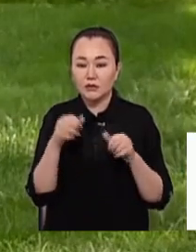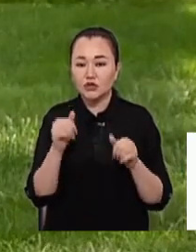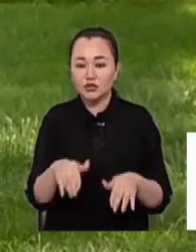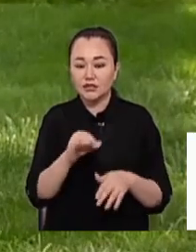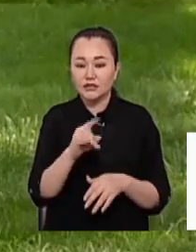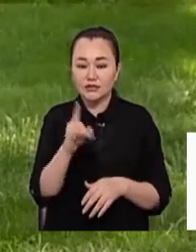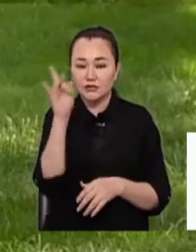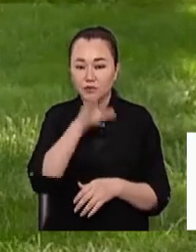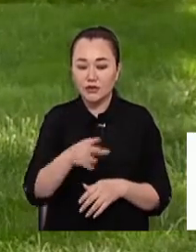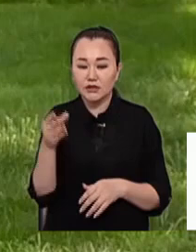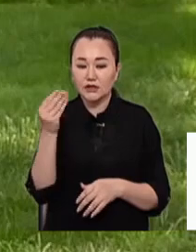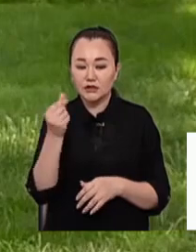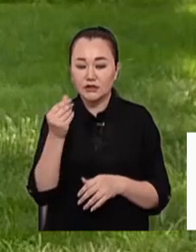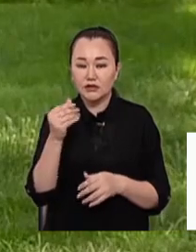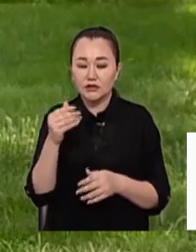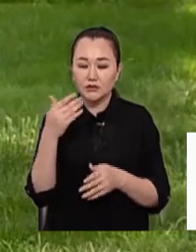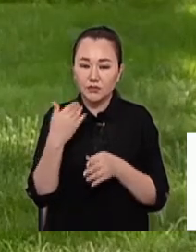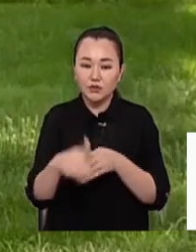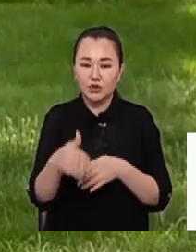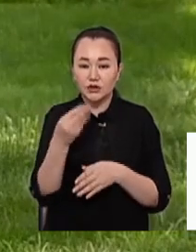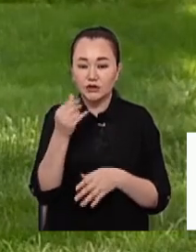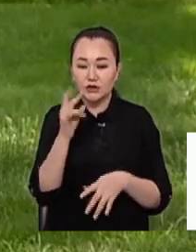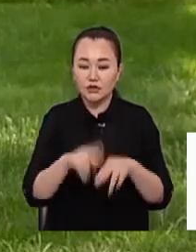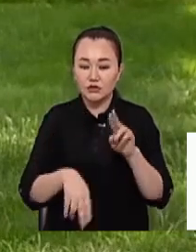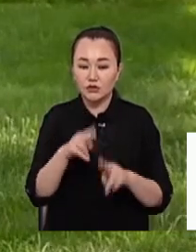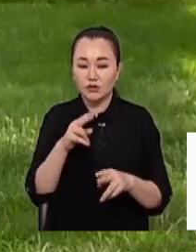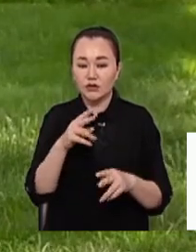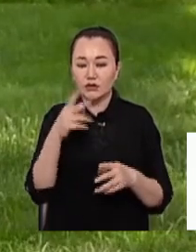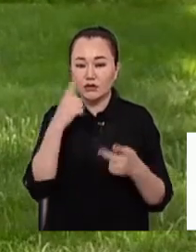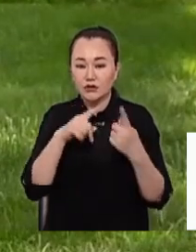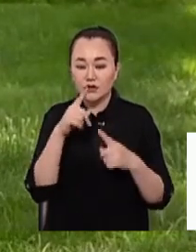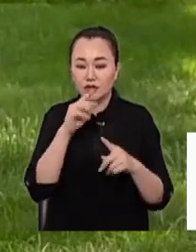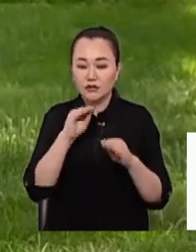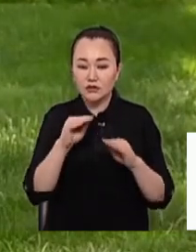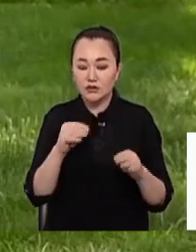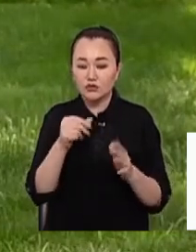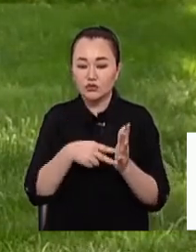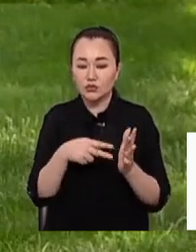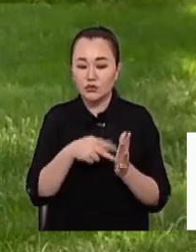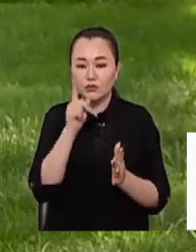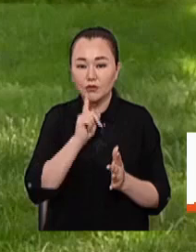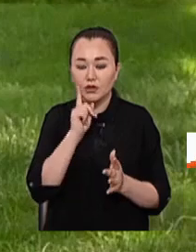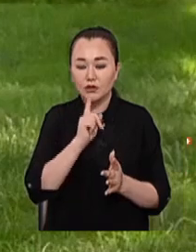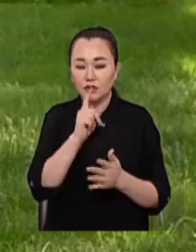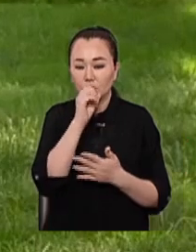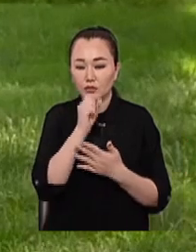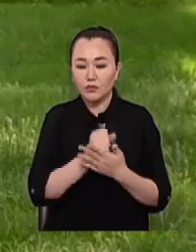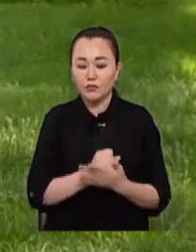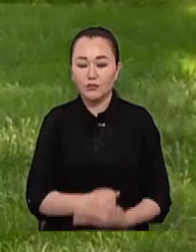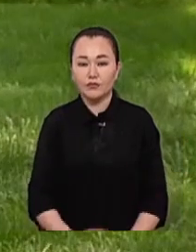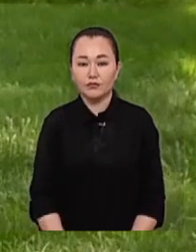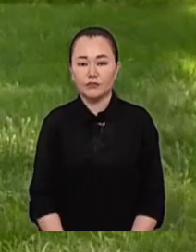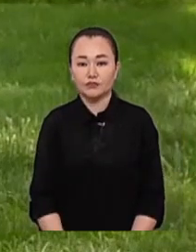Из республиканского бюджета выделили деньги на строительство инфраструктуры. Сумма пока умалчивается. Бахрамбек Талибжанов,